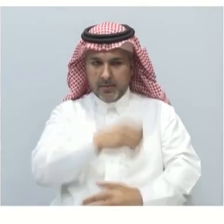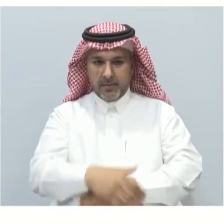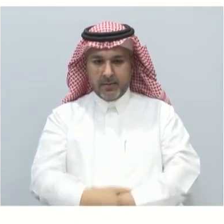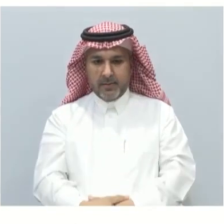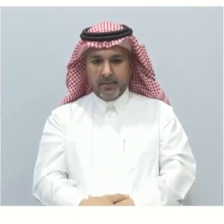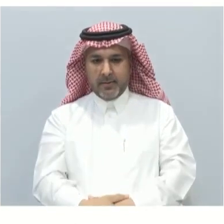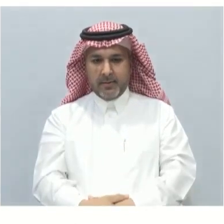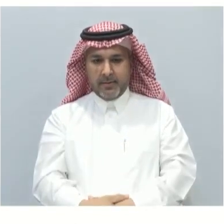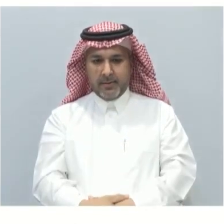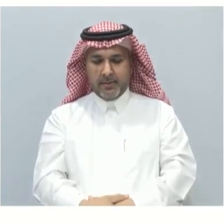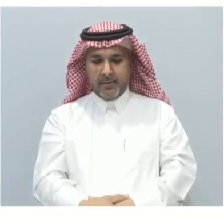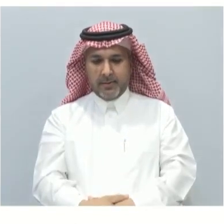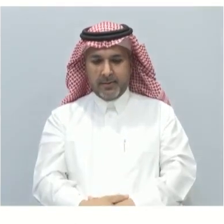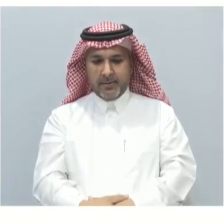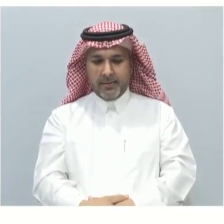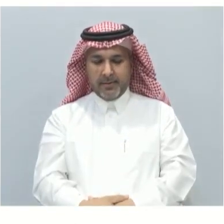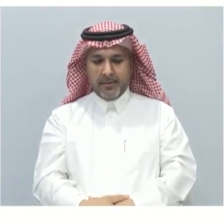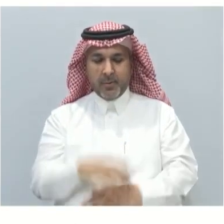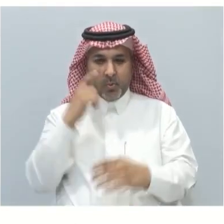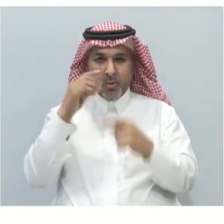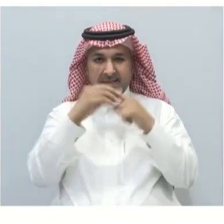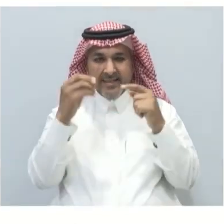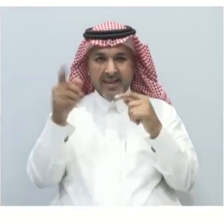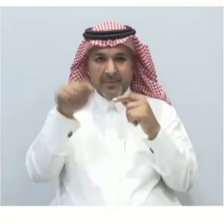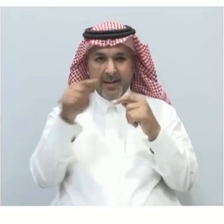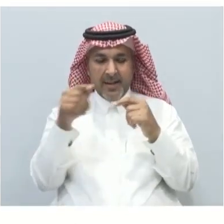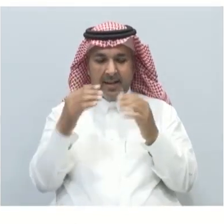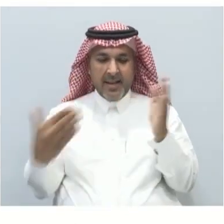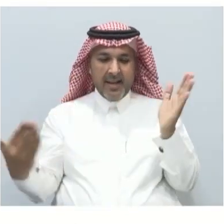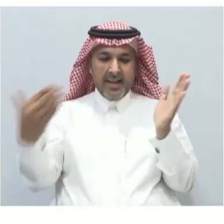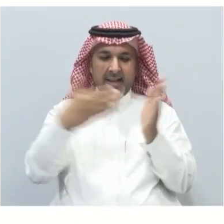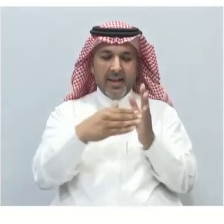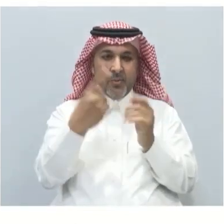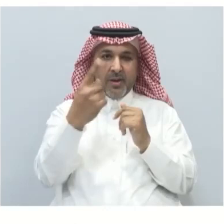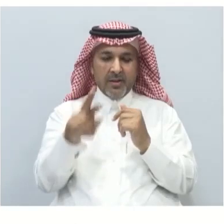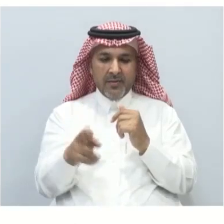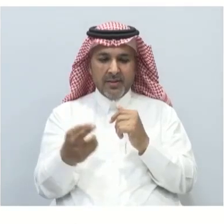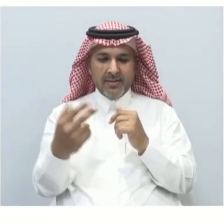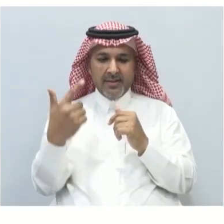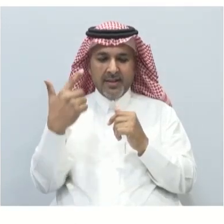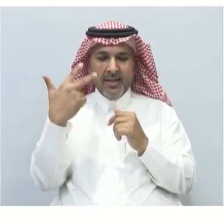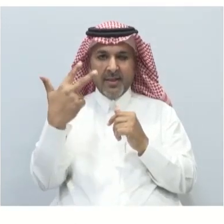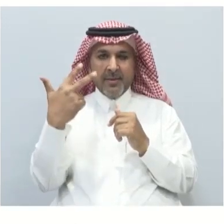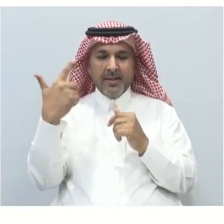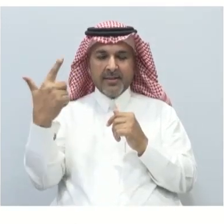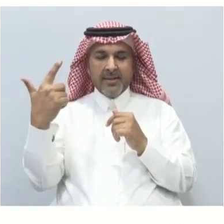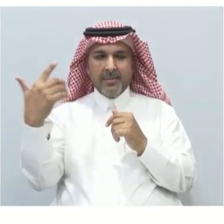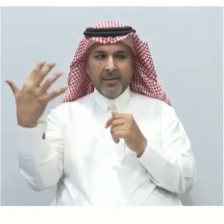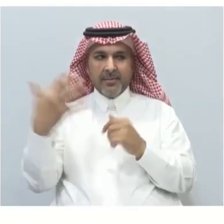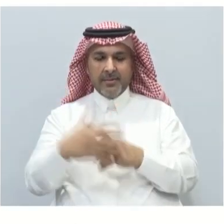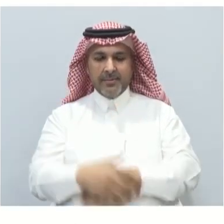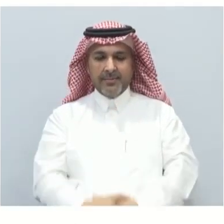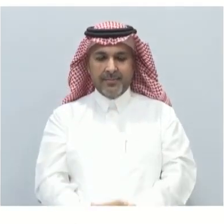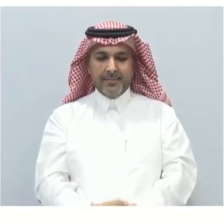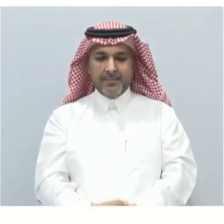حتكون من السالب ما لا نهايه الى ال 1.875 بهذا الشكل او